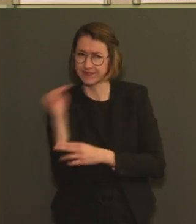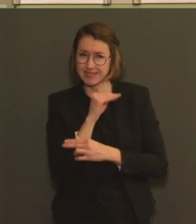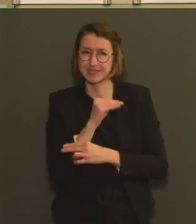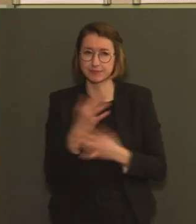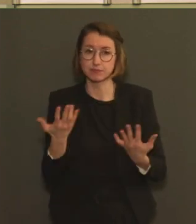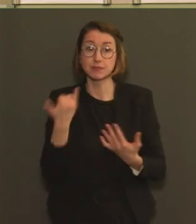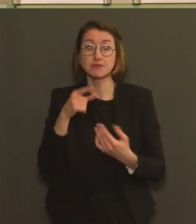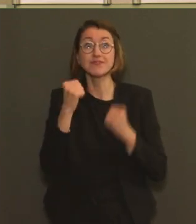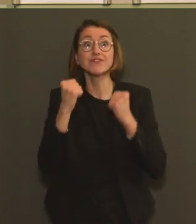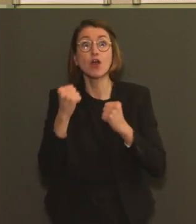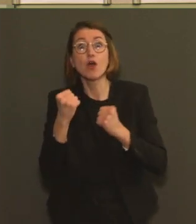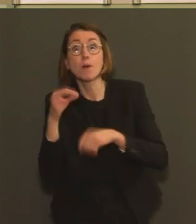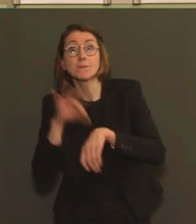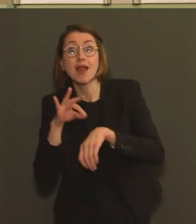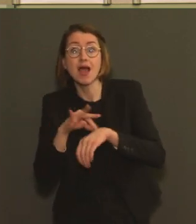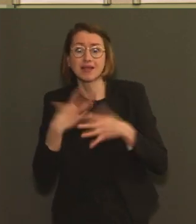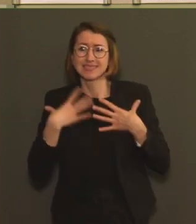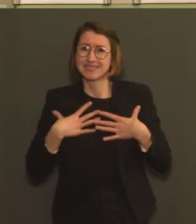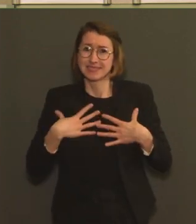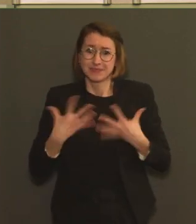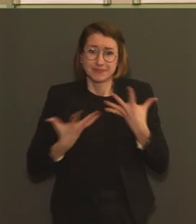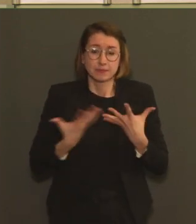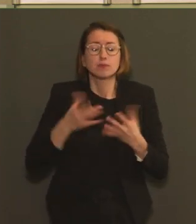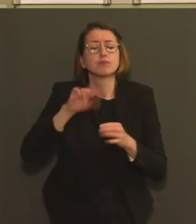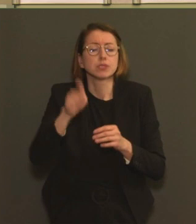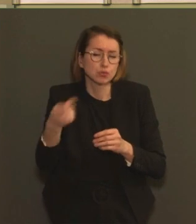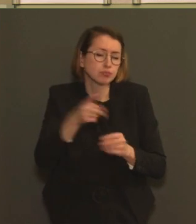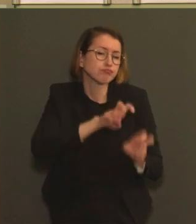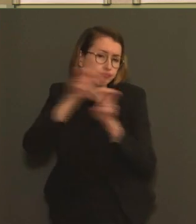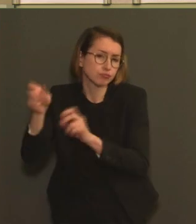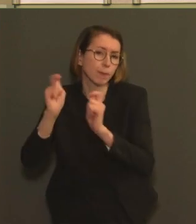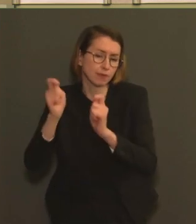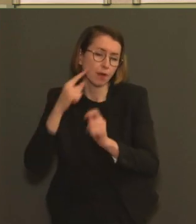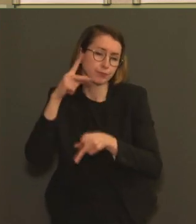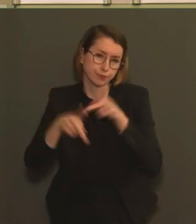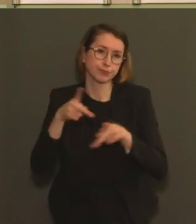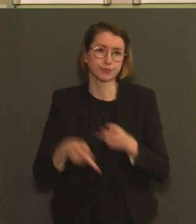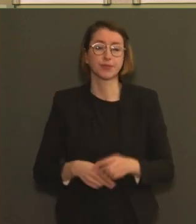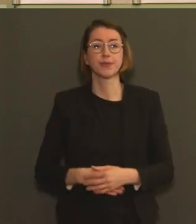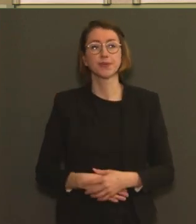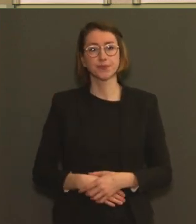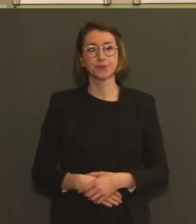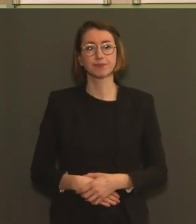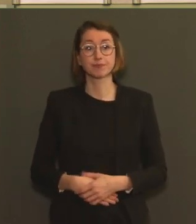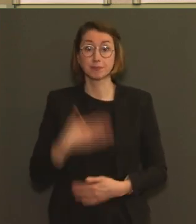les urgences d'un hôpital qui doivent être alors consultées. Merci pour votre attention.